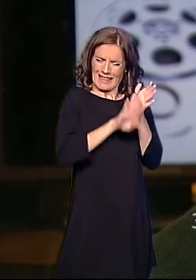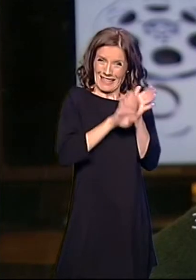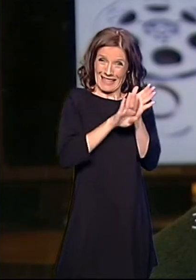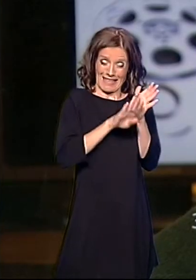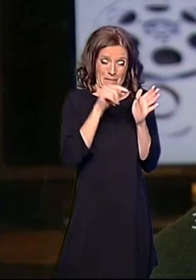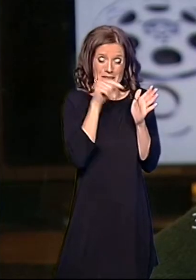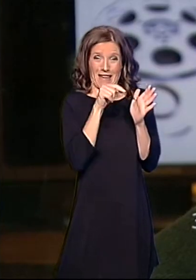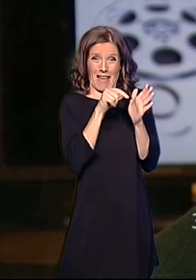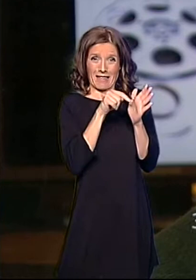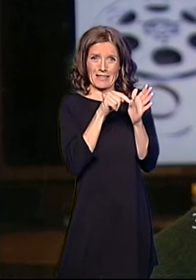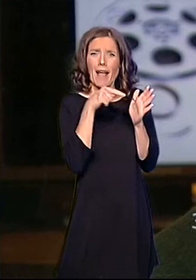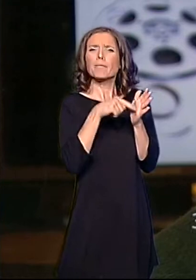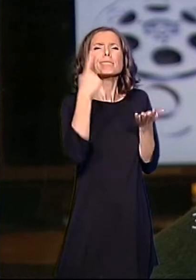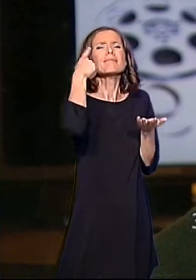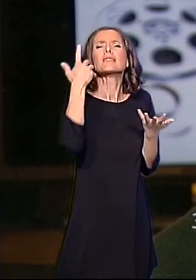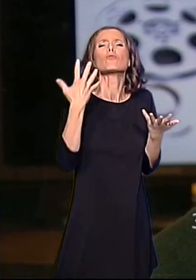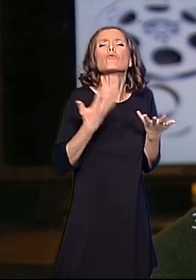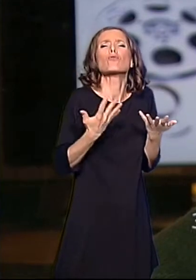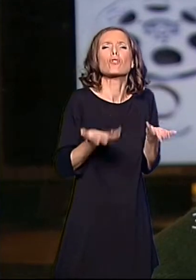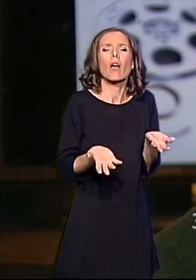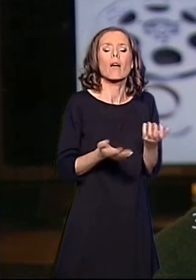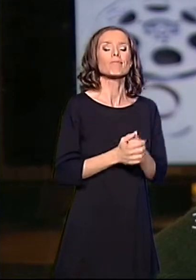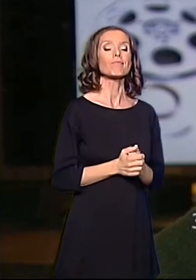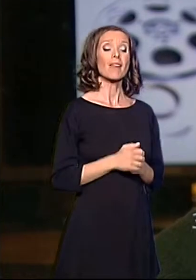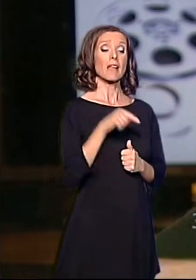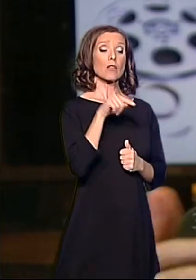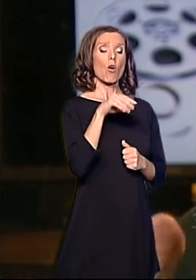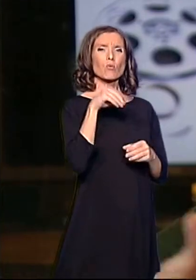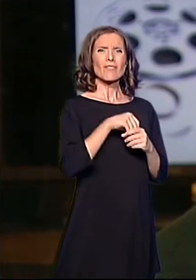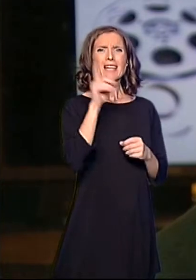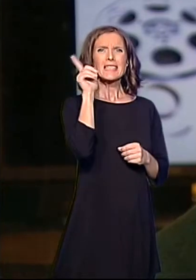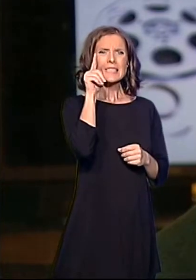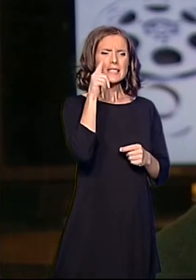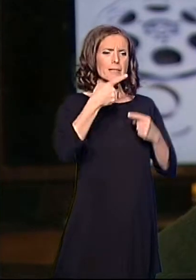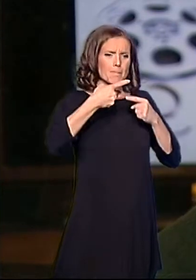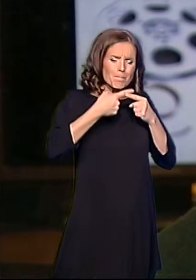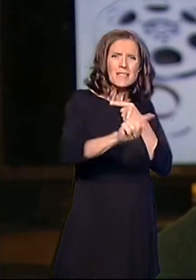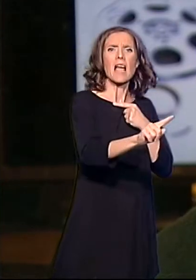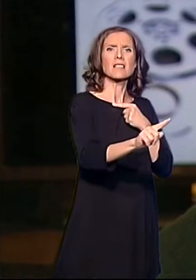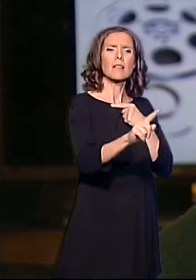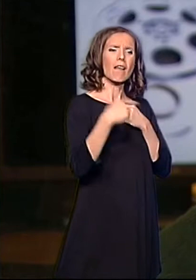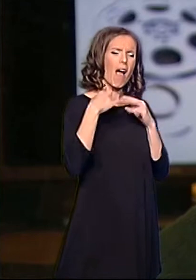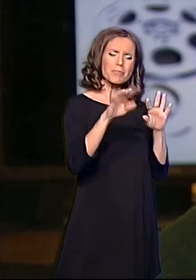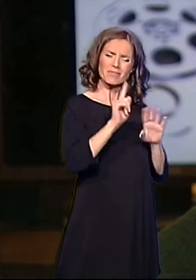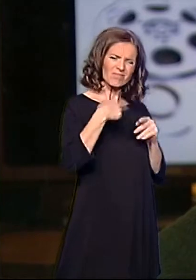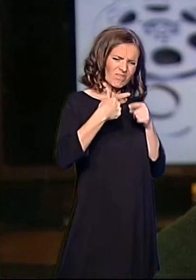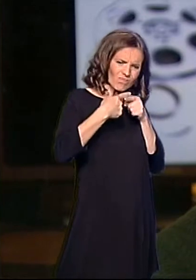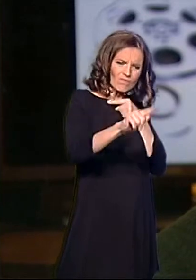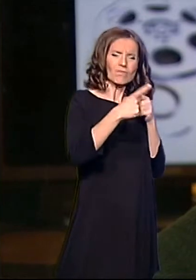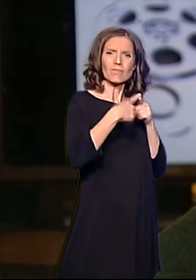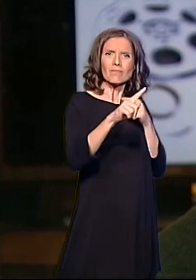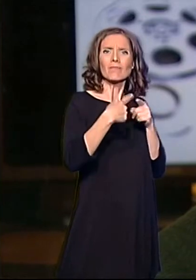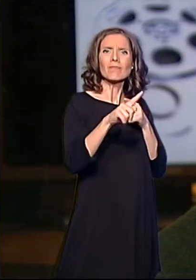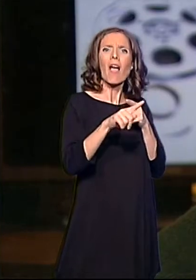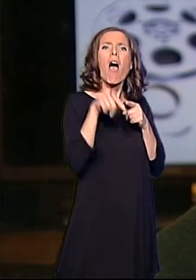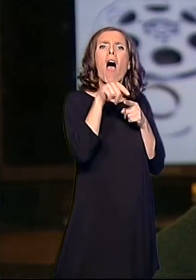uvedena kao termin da bi označila nešto što je drastično isticanje razlika, pre svega